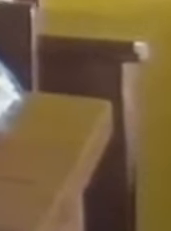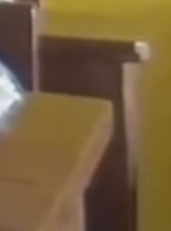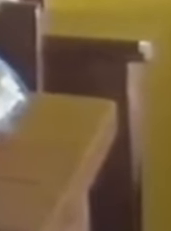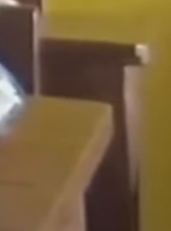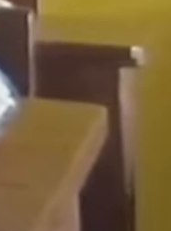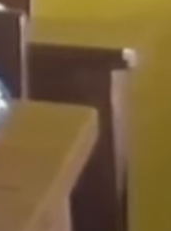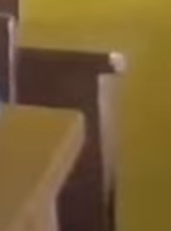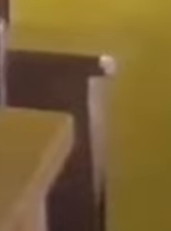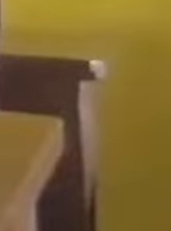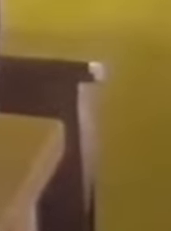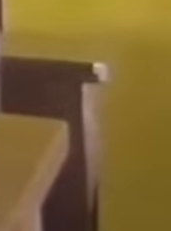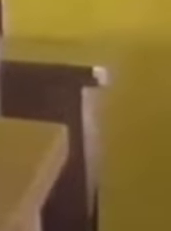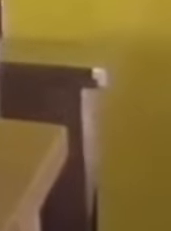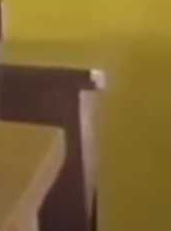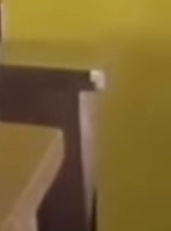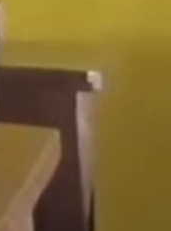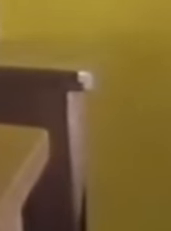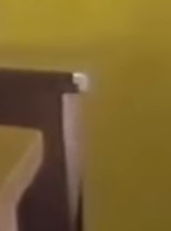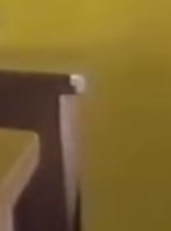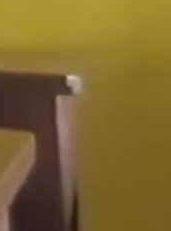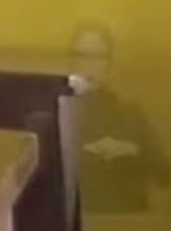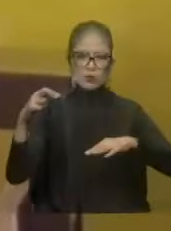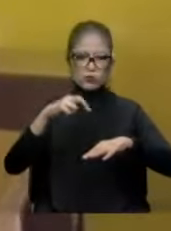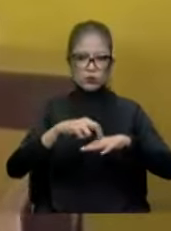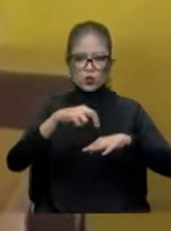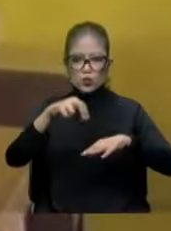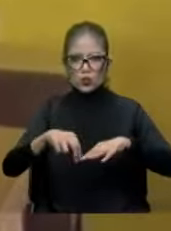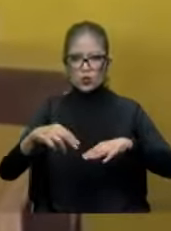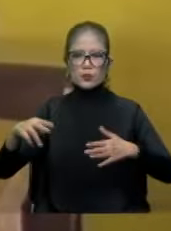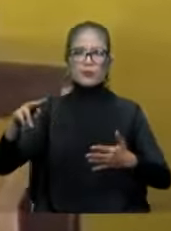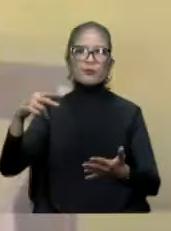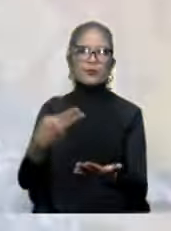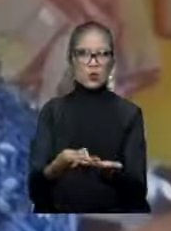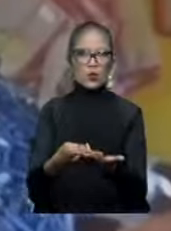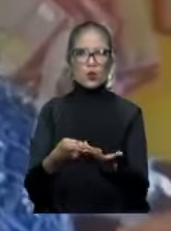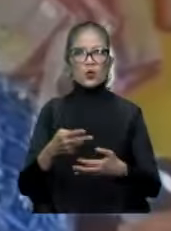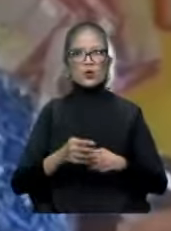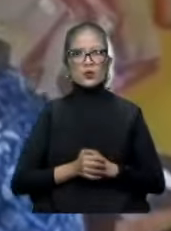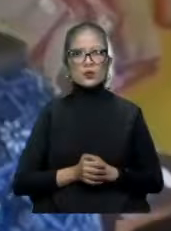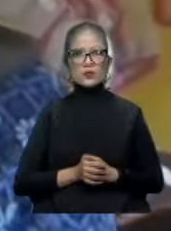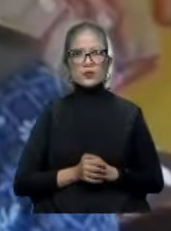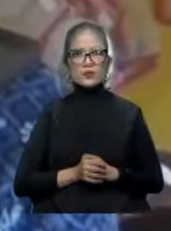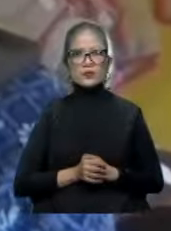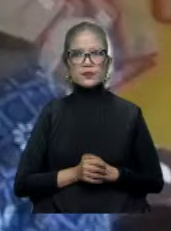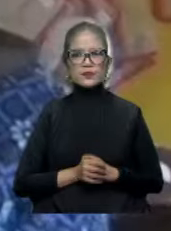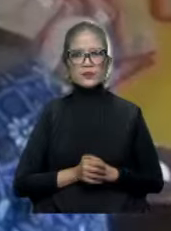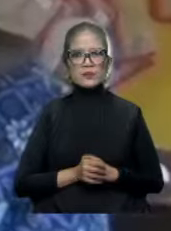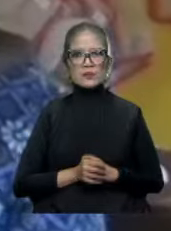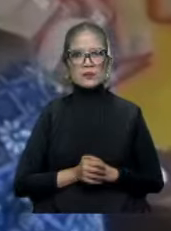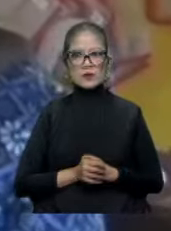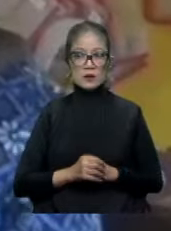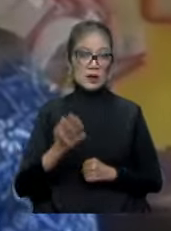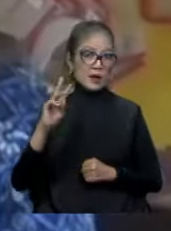pas saya tinggalkan langsung itu. Pas mau masuk? Nah, tingginya itu